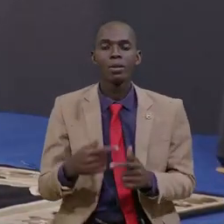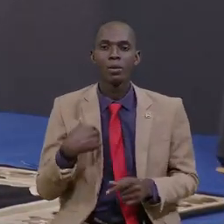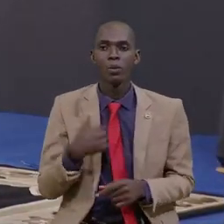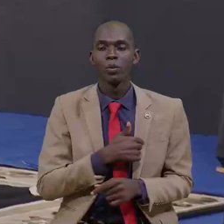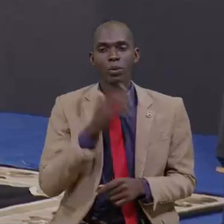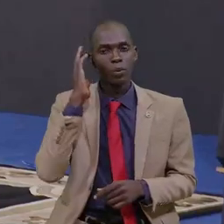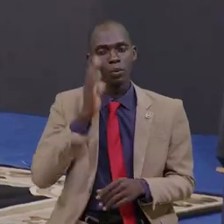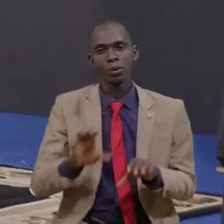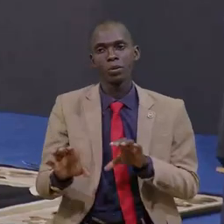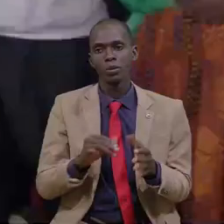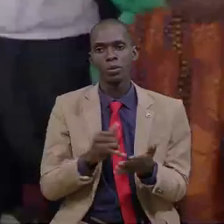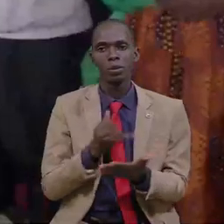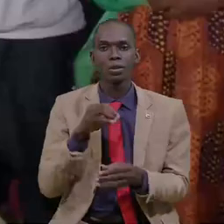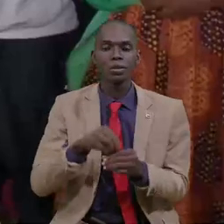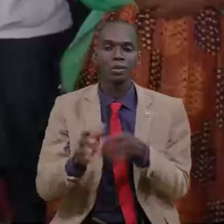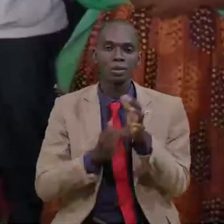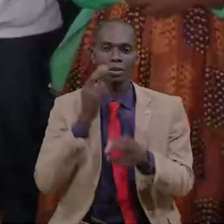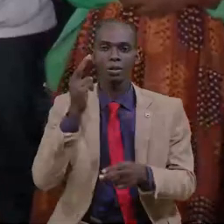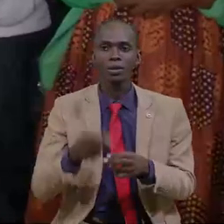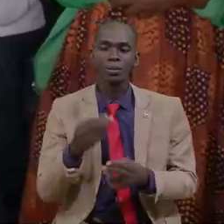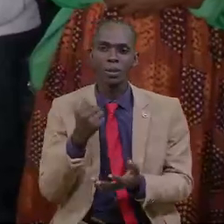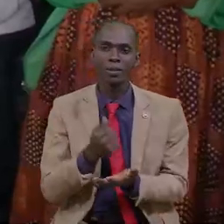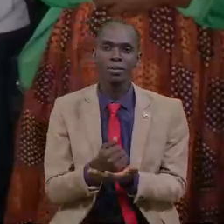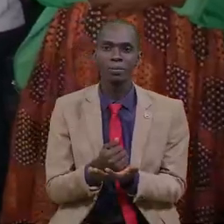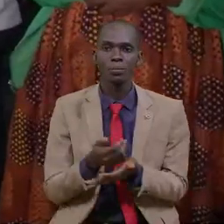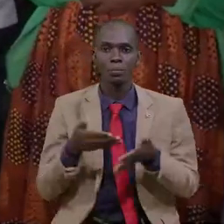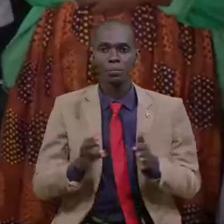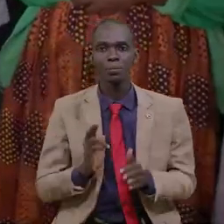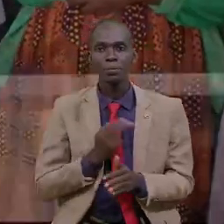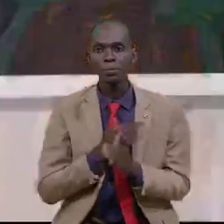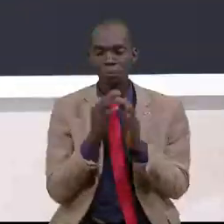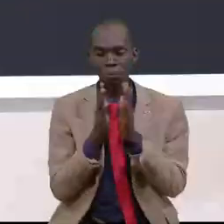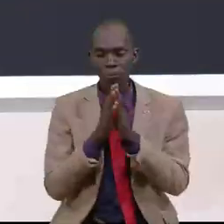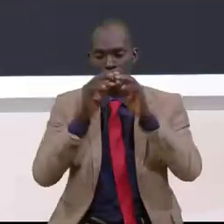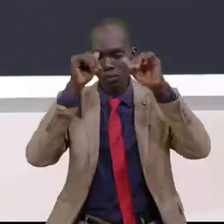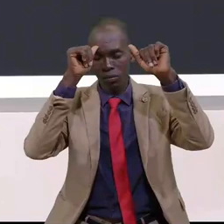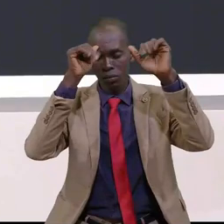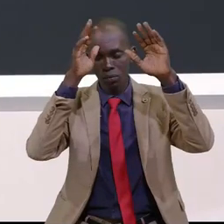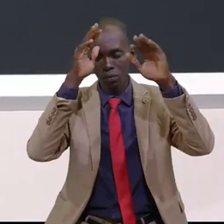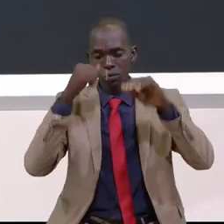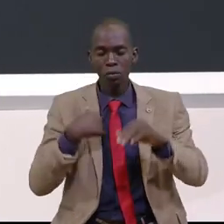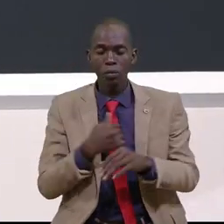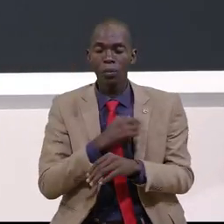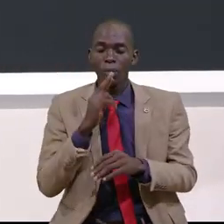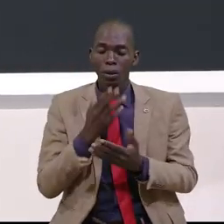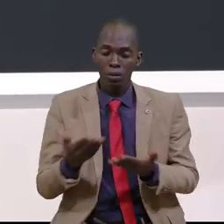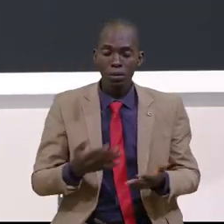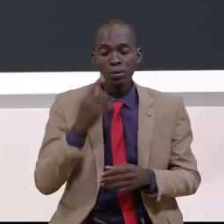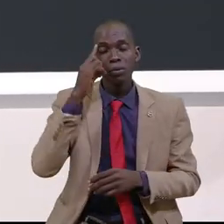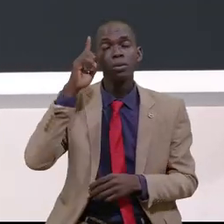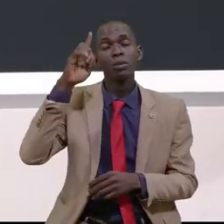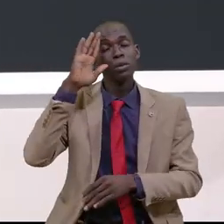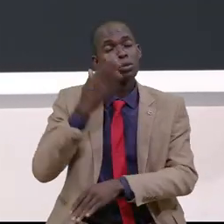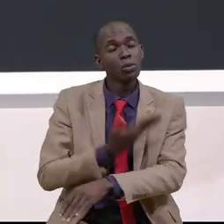et nous le ferons au nom de Jésus. Prions ensemble, Père, nous sommes là pour